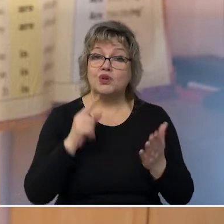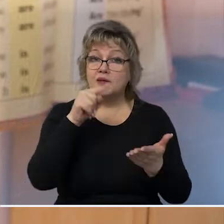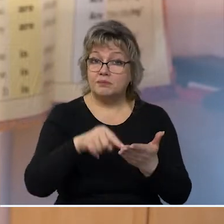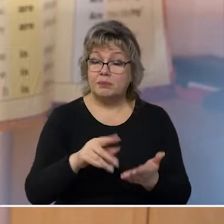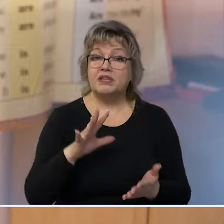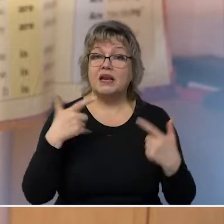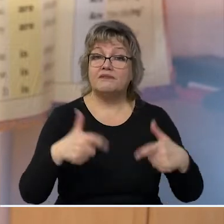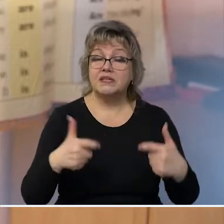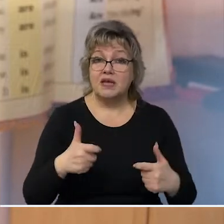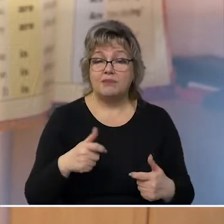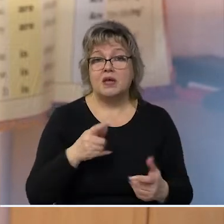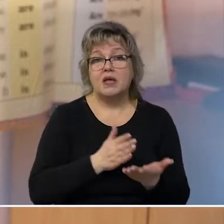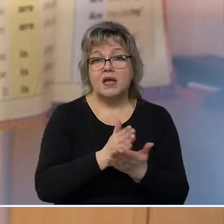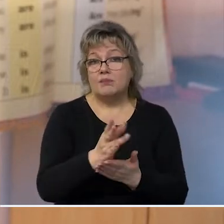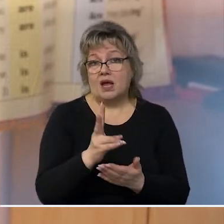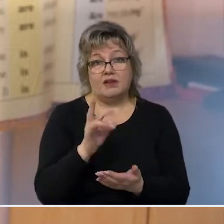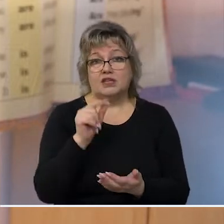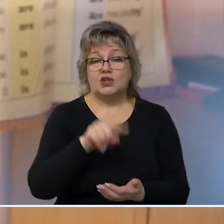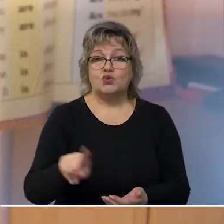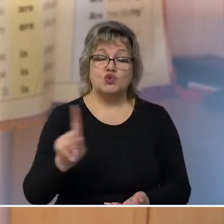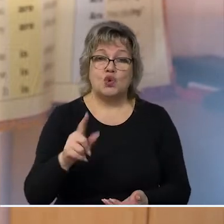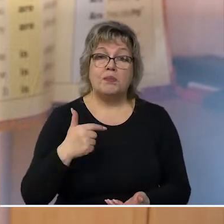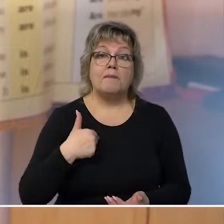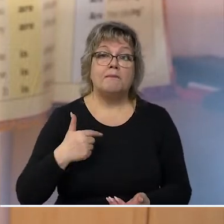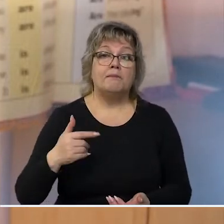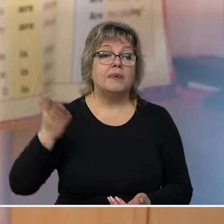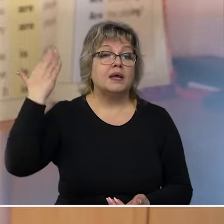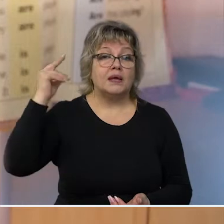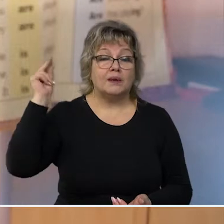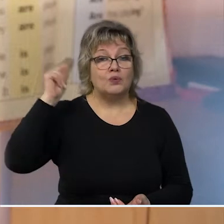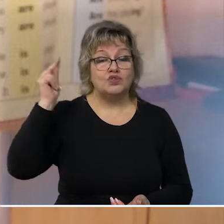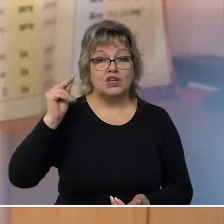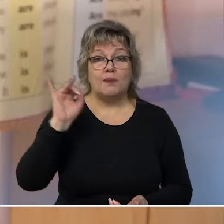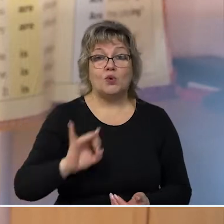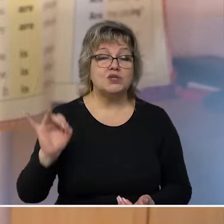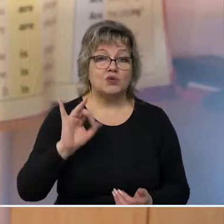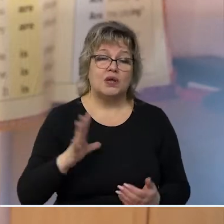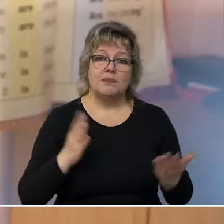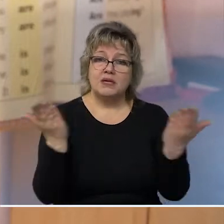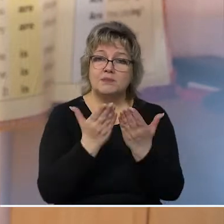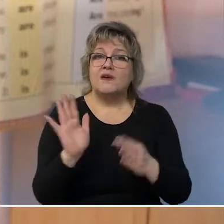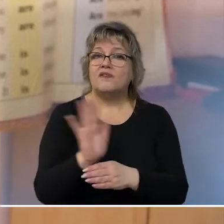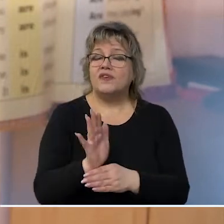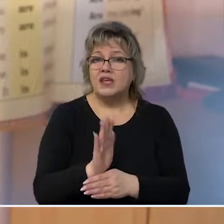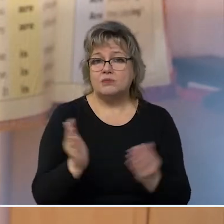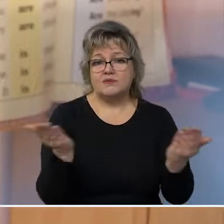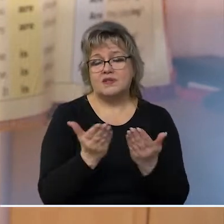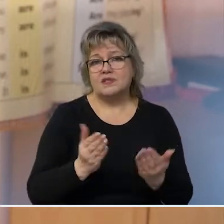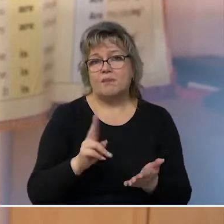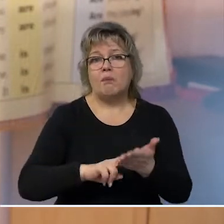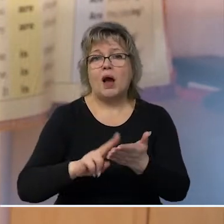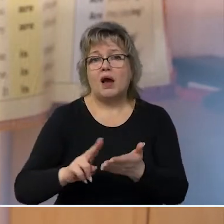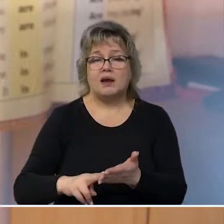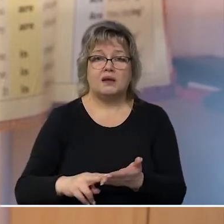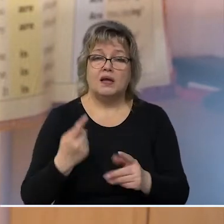встречались в экзамене, они как бы направлены даже не на то, что мы проходили по истории. Там были сопоставления фильмов, сопоставления